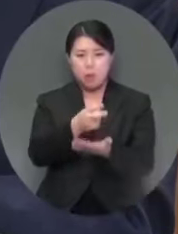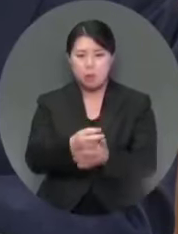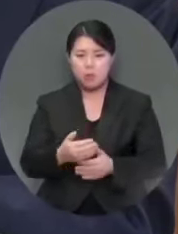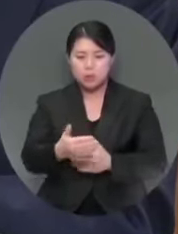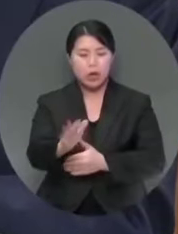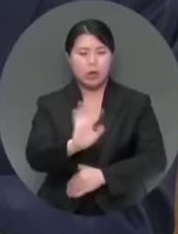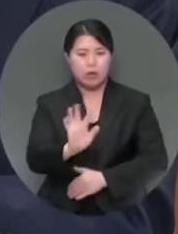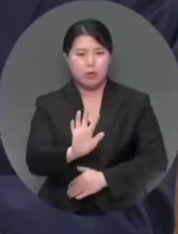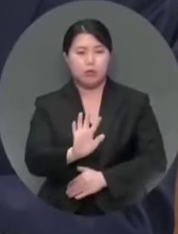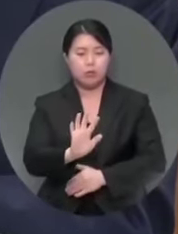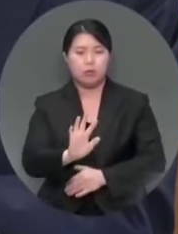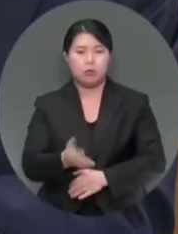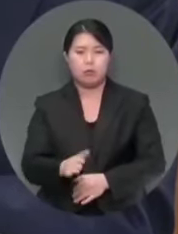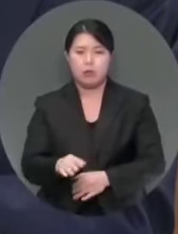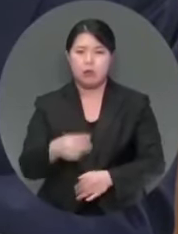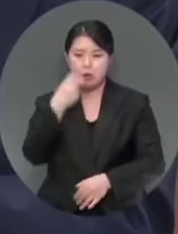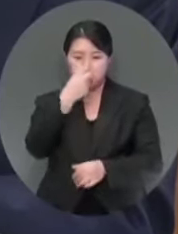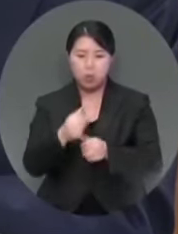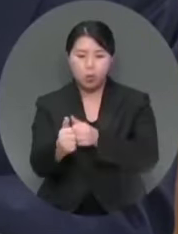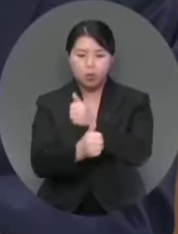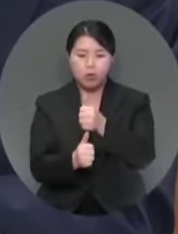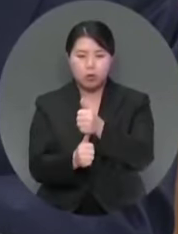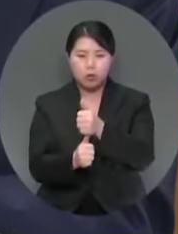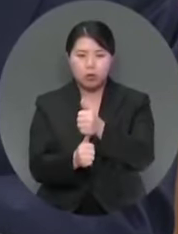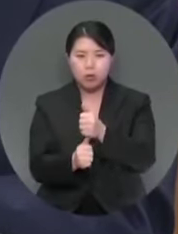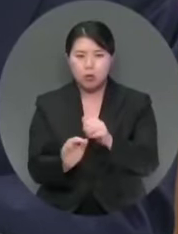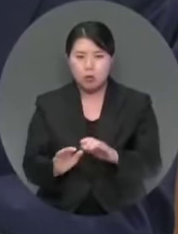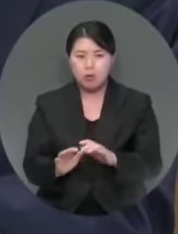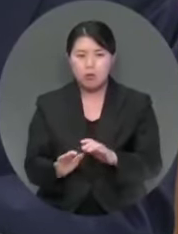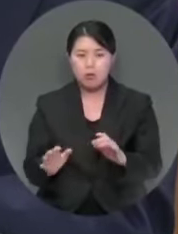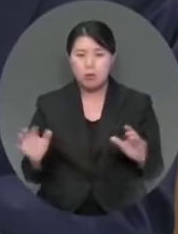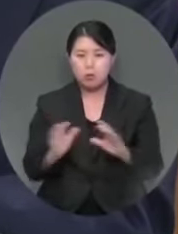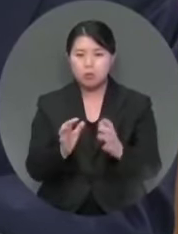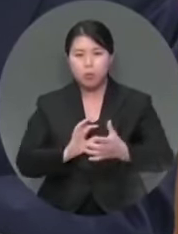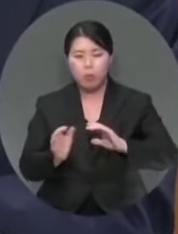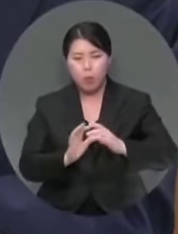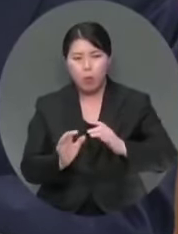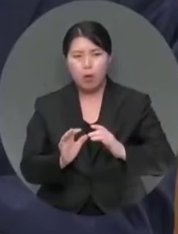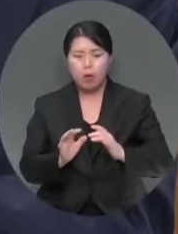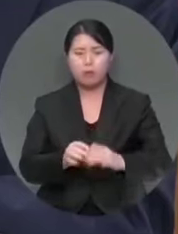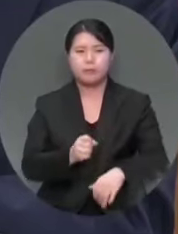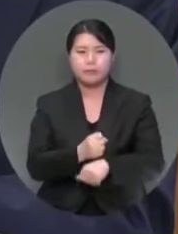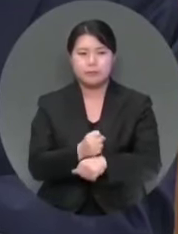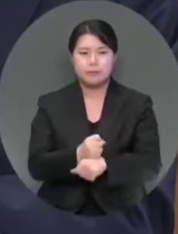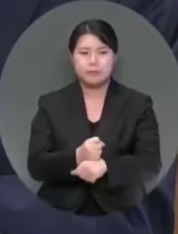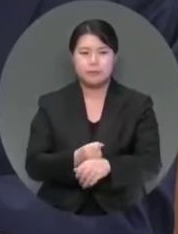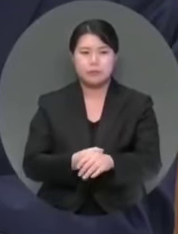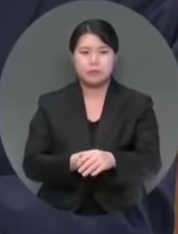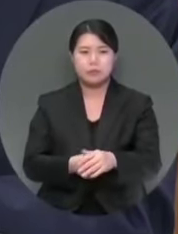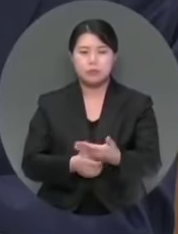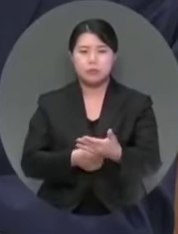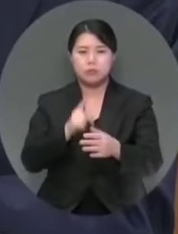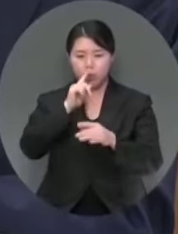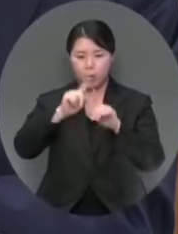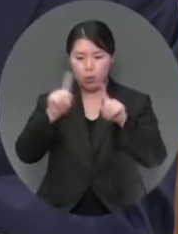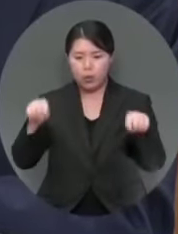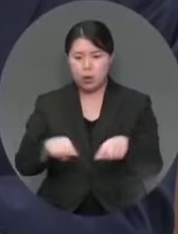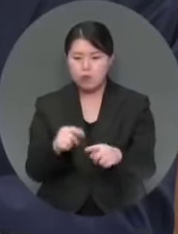통해서 감사위원들이 의결 사항의 그 감사 보고서 내용을 수정하라고 요구를